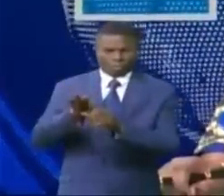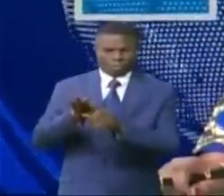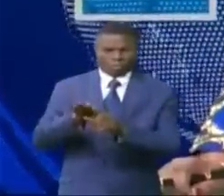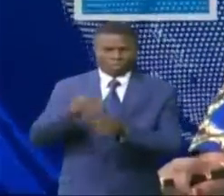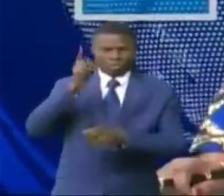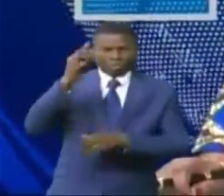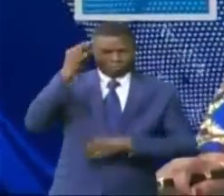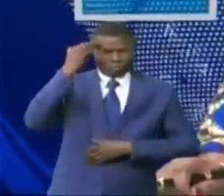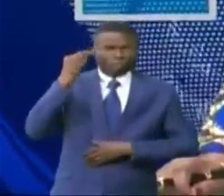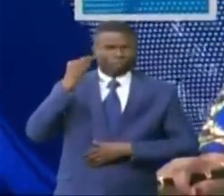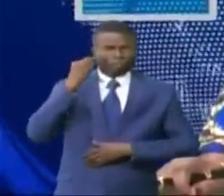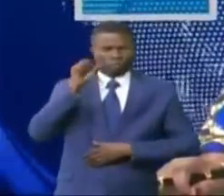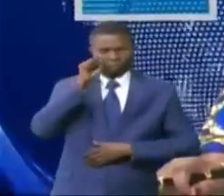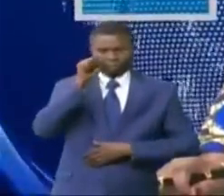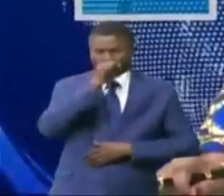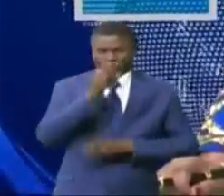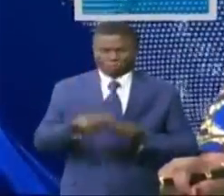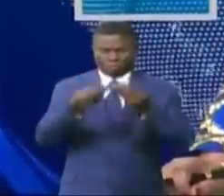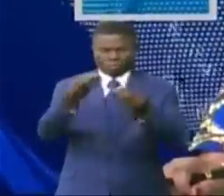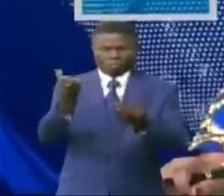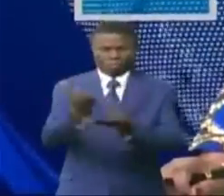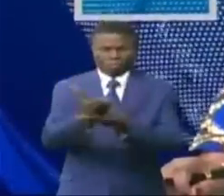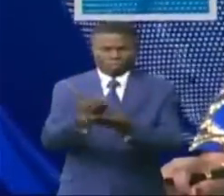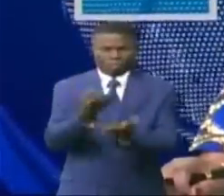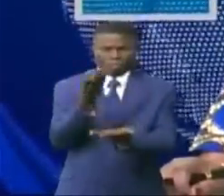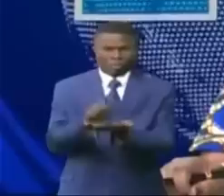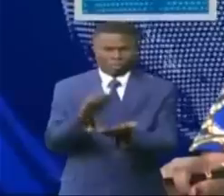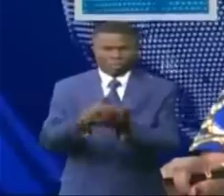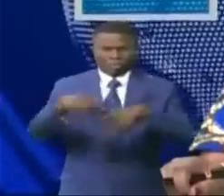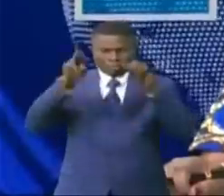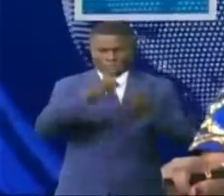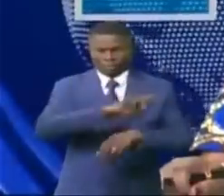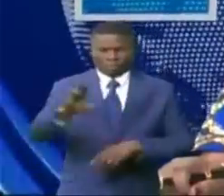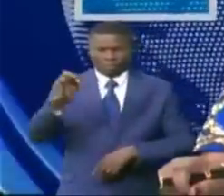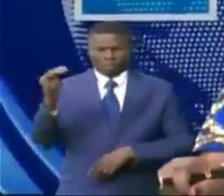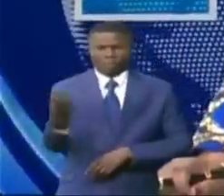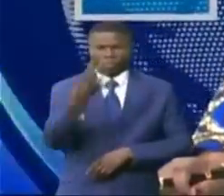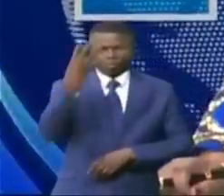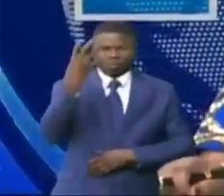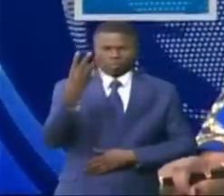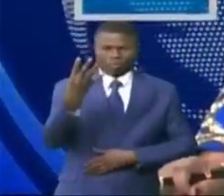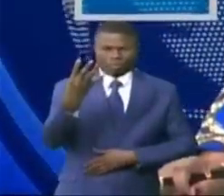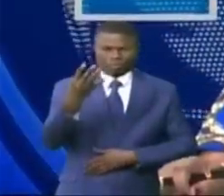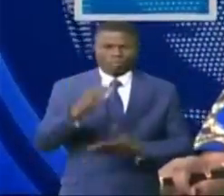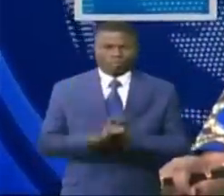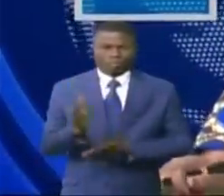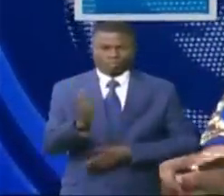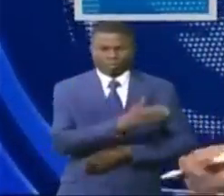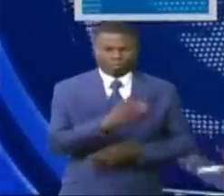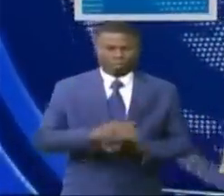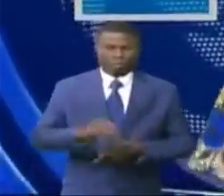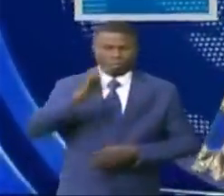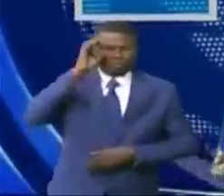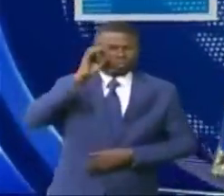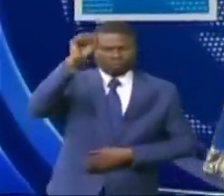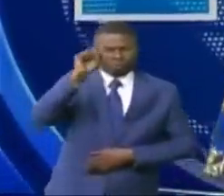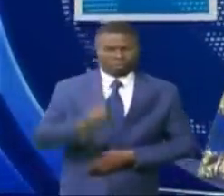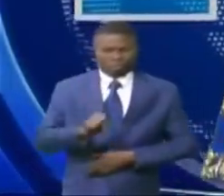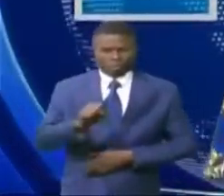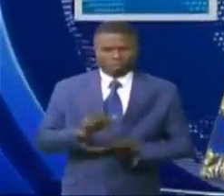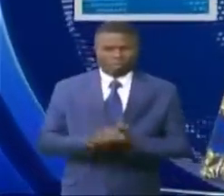Premier ministre a déposé le document du budget exercice 2024. À Busan, en Corée du Sud, la